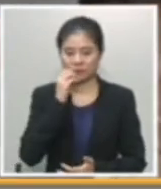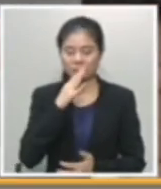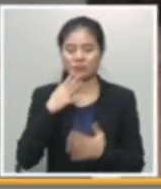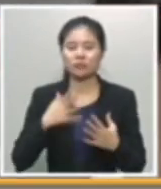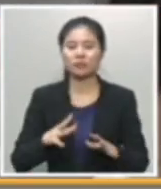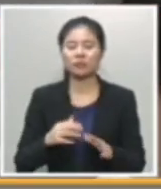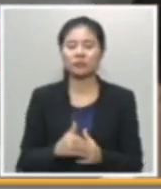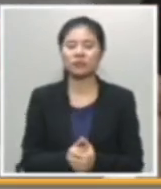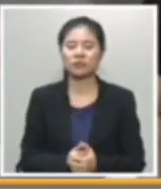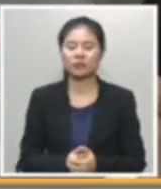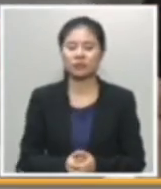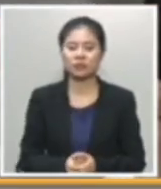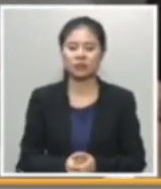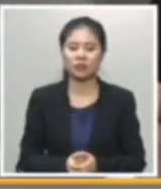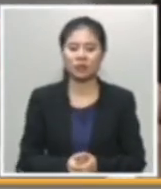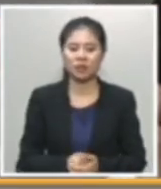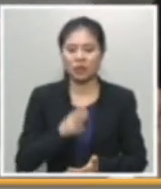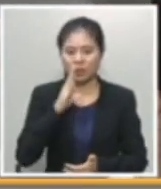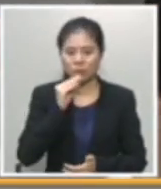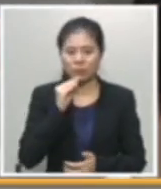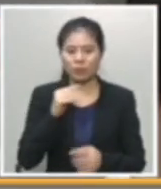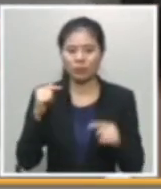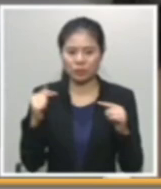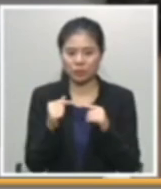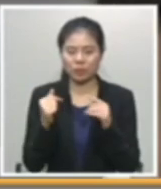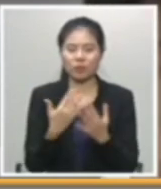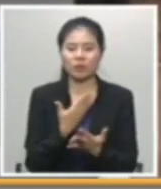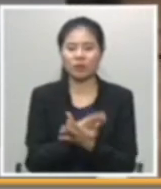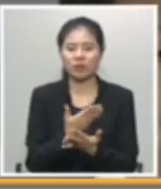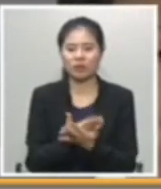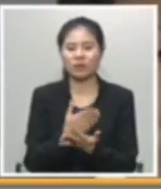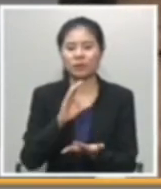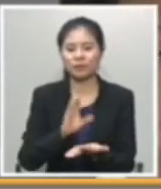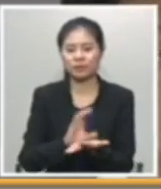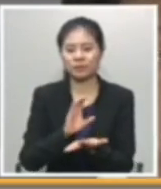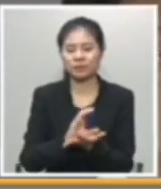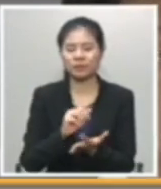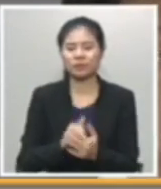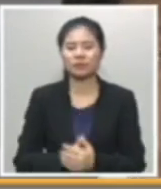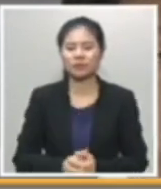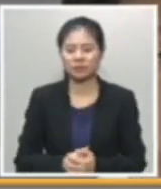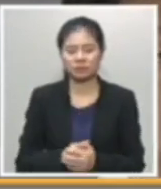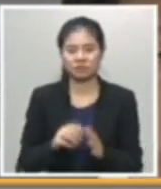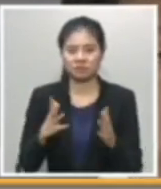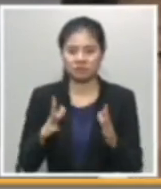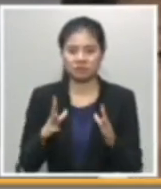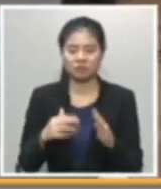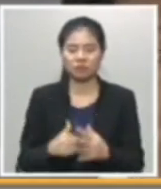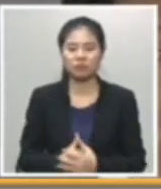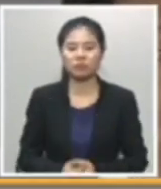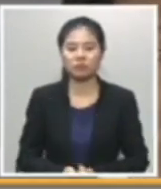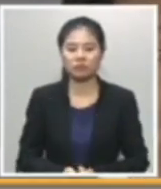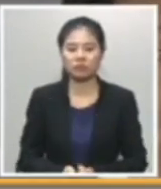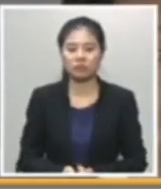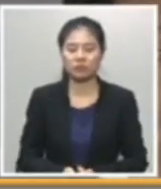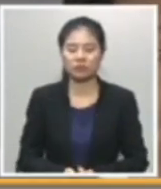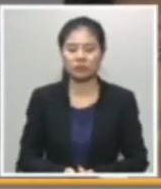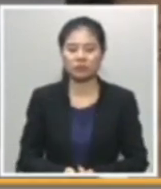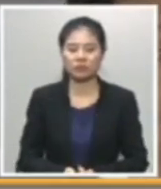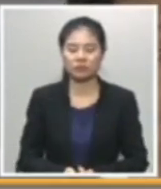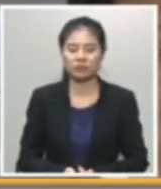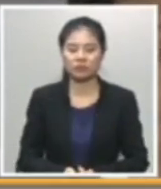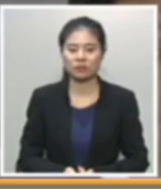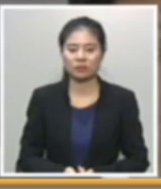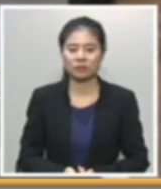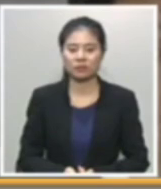ม่ได้พิจารณาเนื้อหาของงบประมาณนะครับเพราะฉะนั้นท่านขอให้เข้าใจตามนี้ด้วยเอาละครับอย่างที่ผมสรุปม